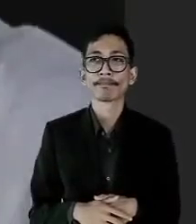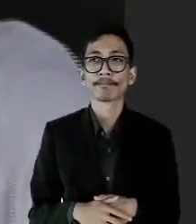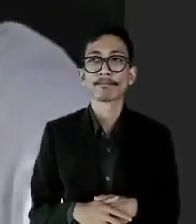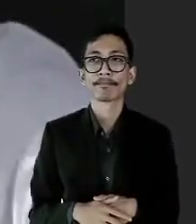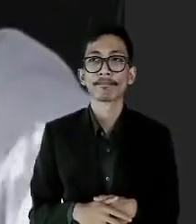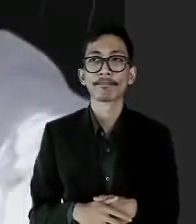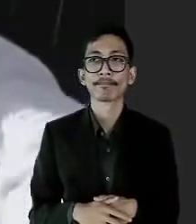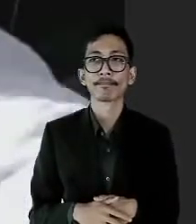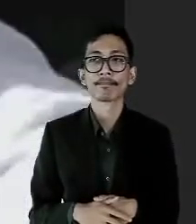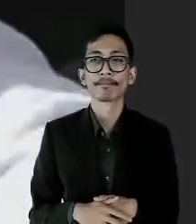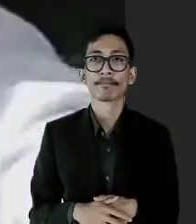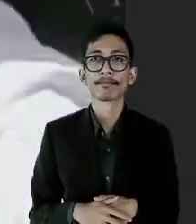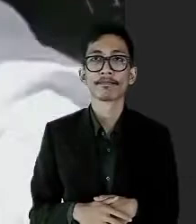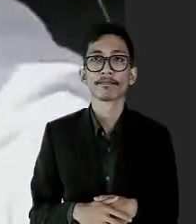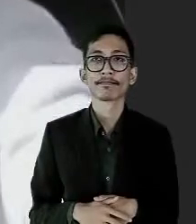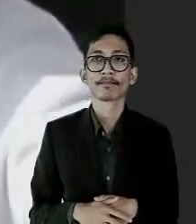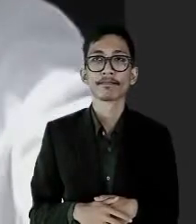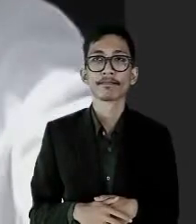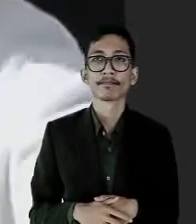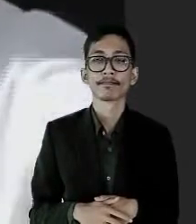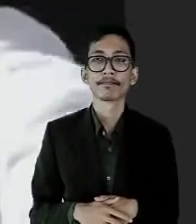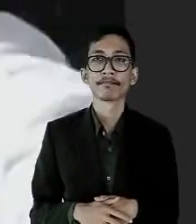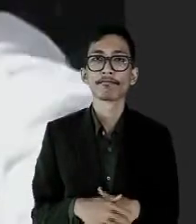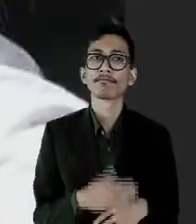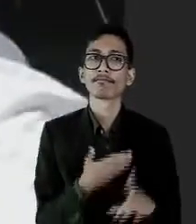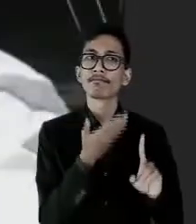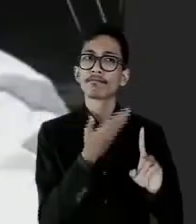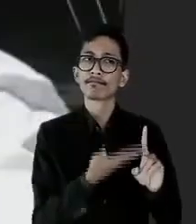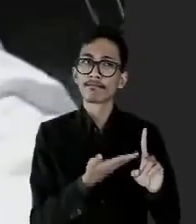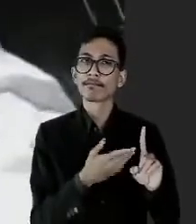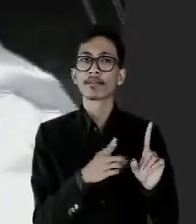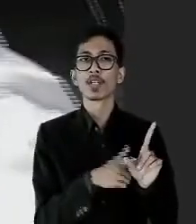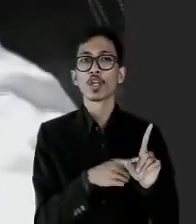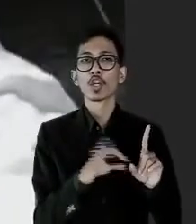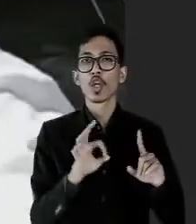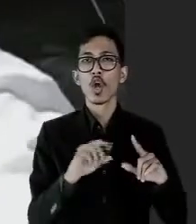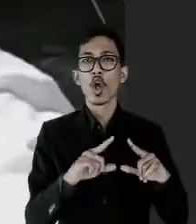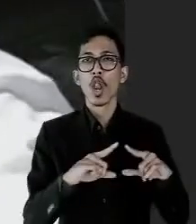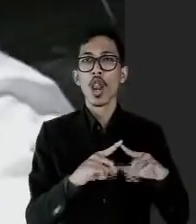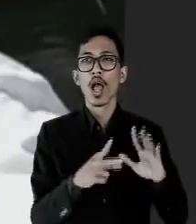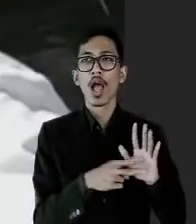Pak. Ya. Jadi, di sini Yolanda mungkin bisa ceritakan